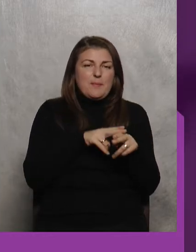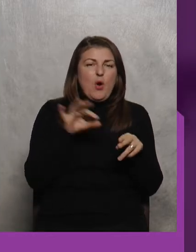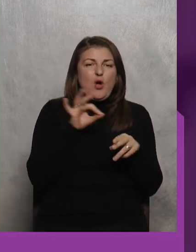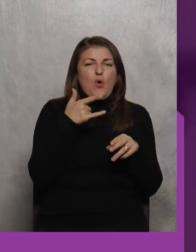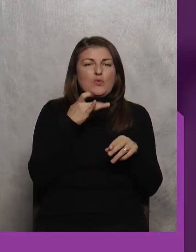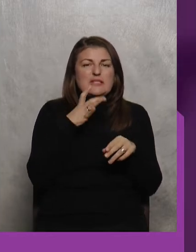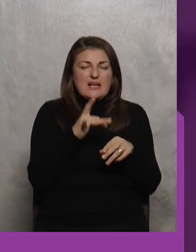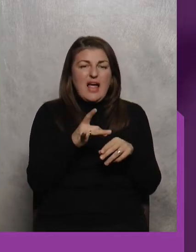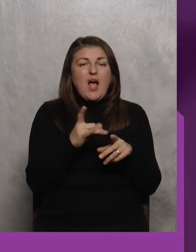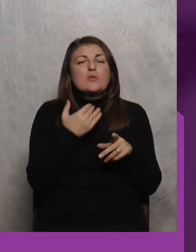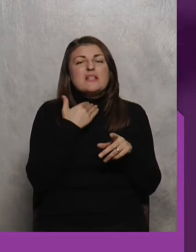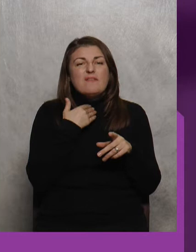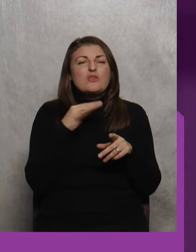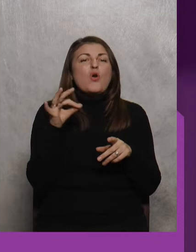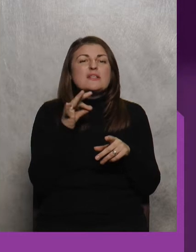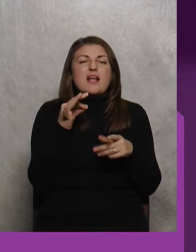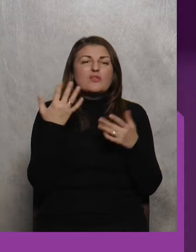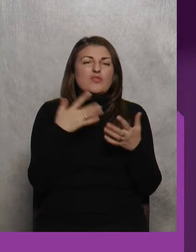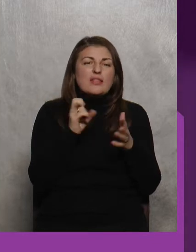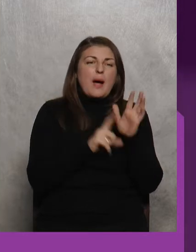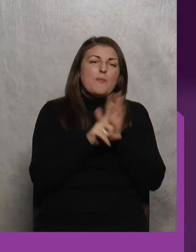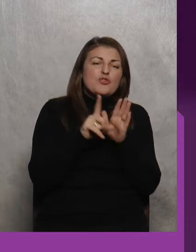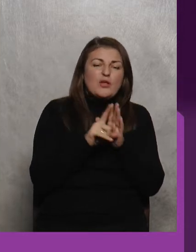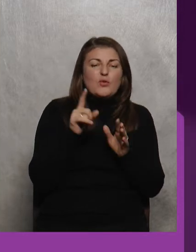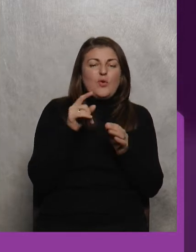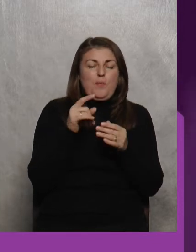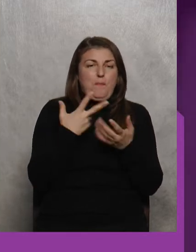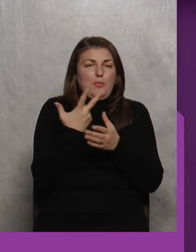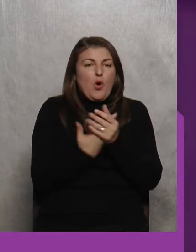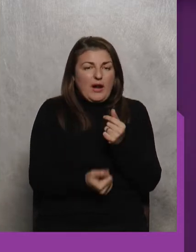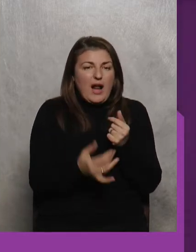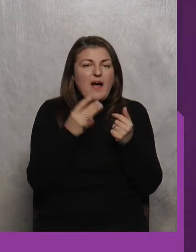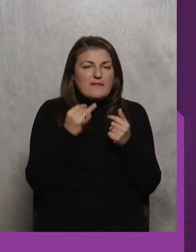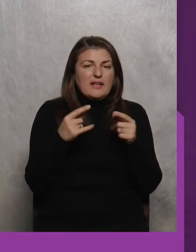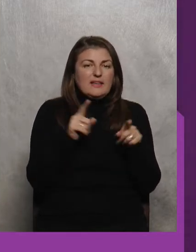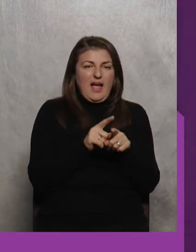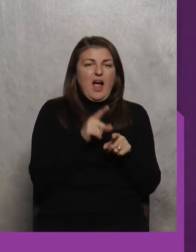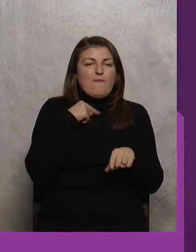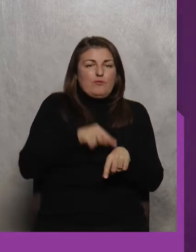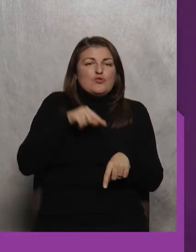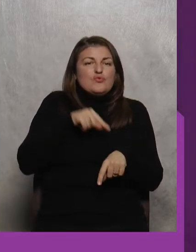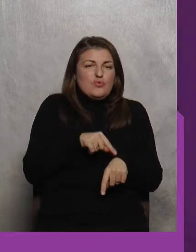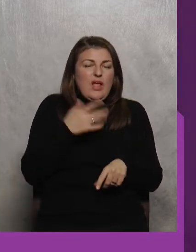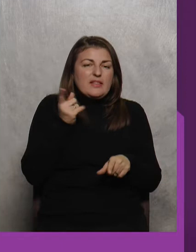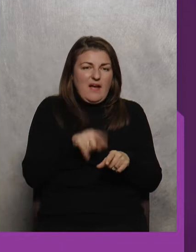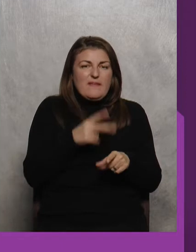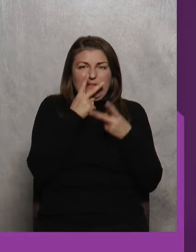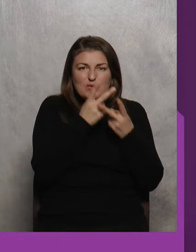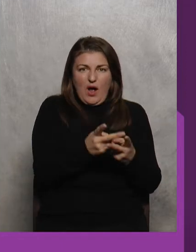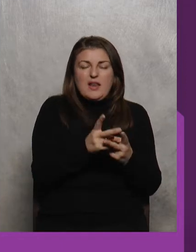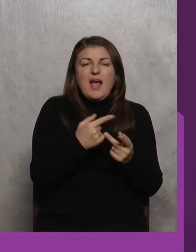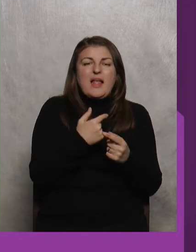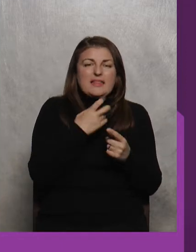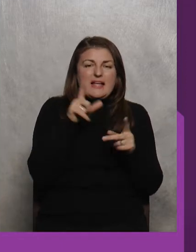Олександр Гусар. Ну, здавалося б, Олександр та на початку програвав, і так, да? Ну, да. Відчутно навіть візуально нам,